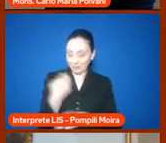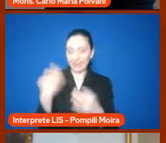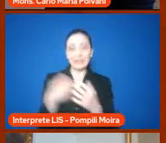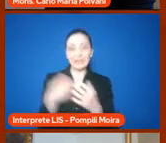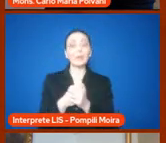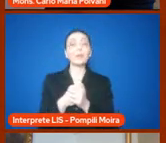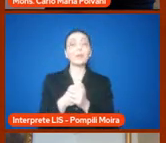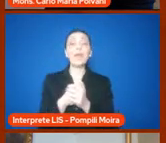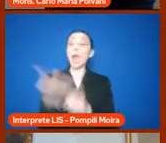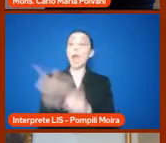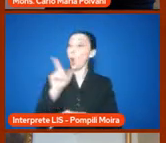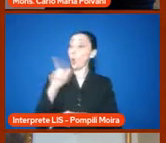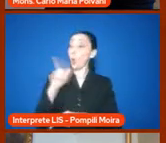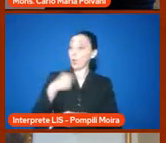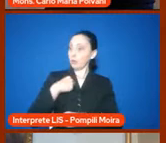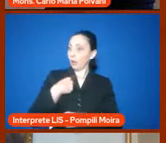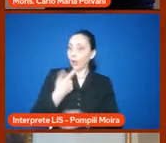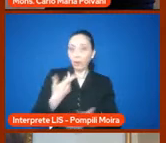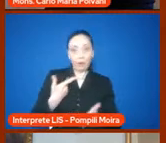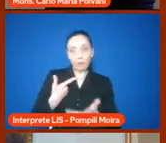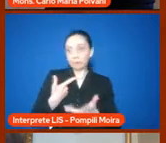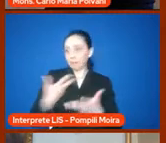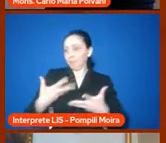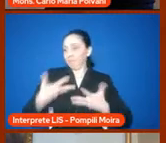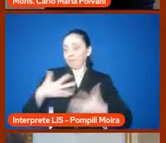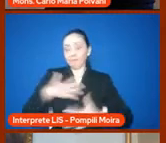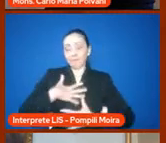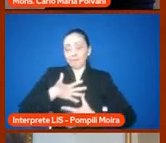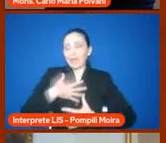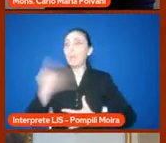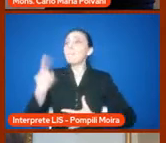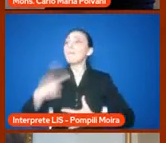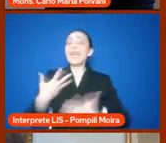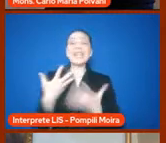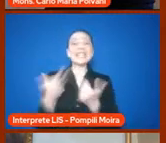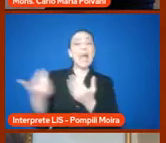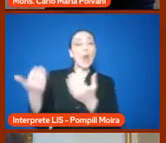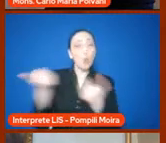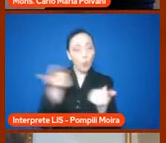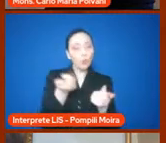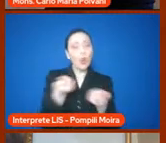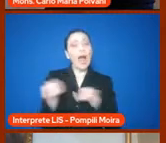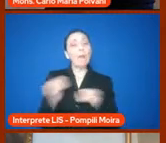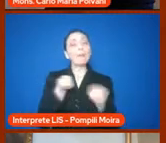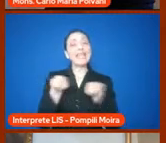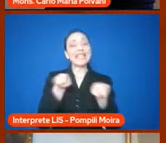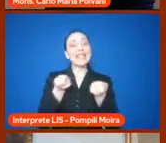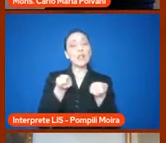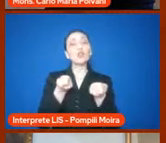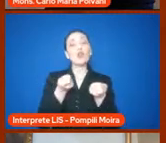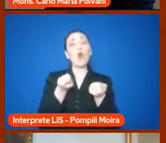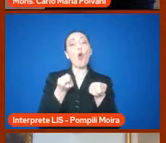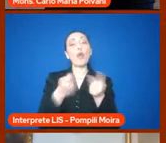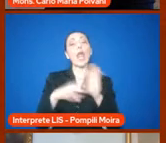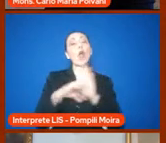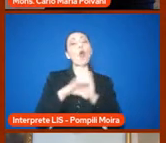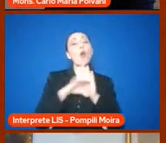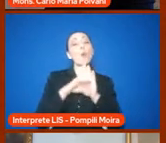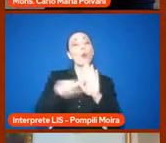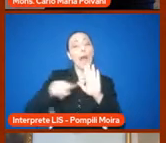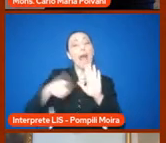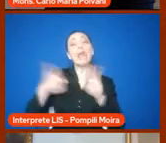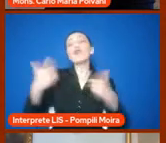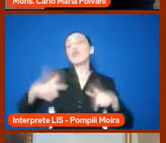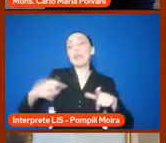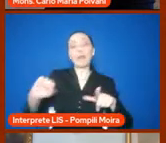io sono onorato di portare il saluto dell'amministrazione comunale e dell'intera città di Foligno a questa 10ª edizione della Festa